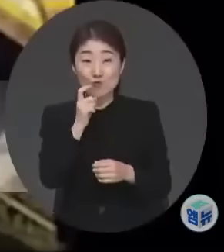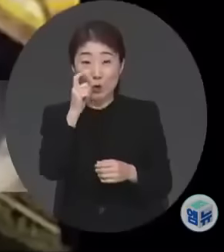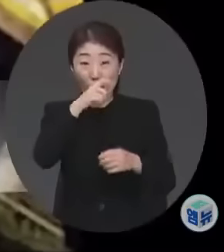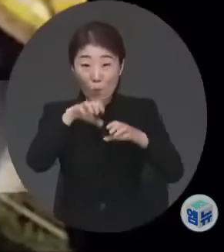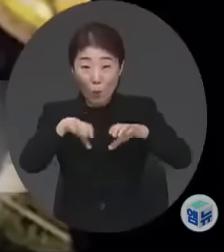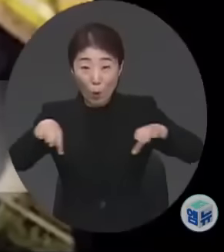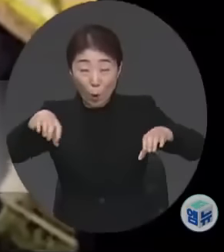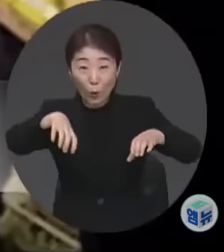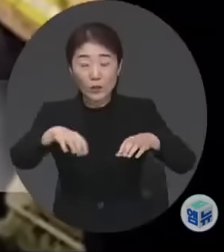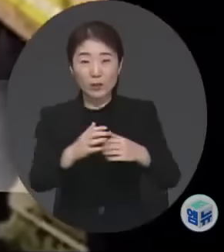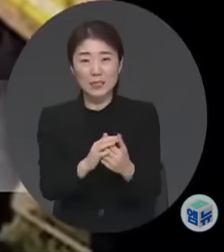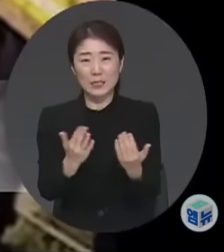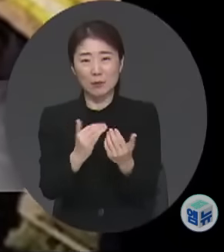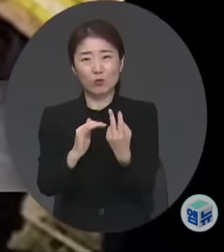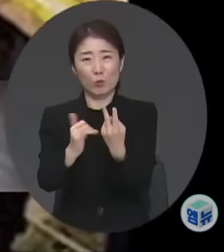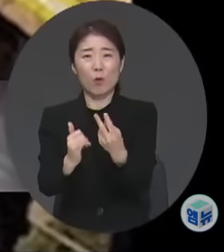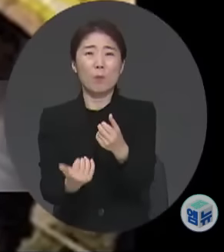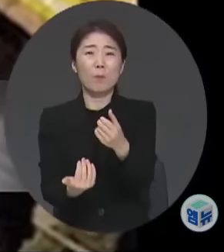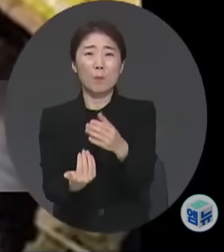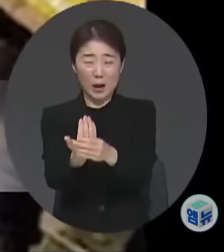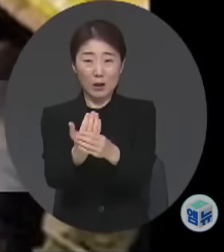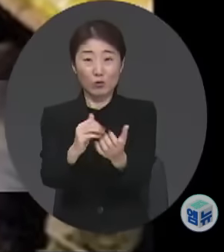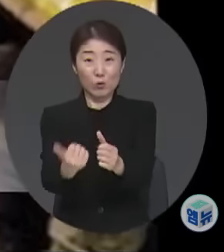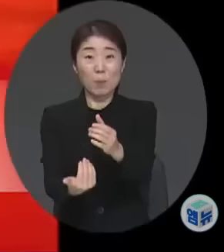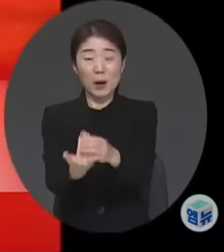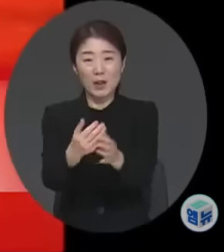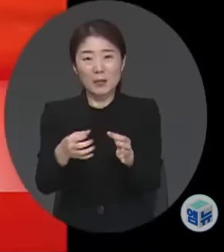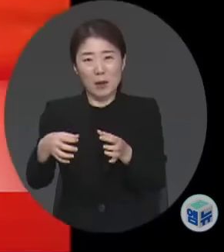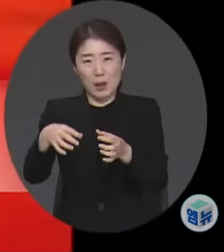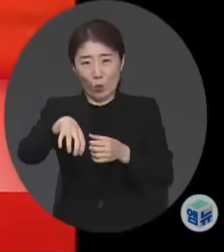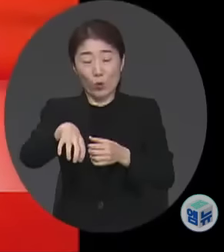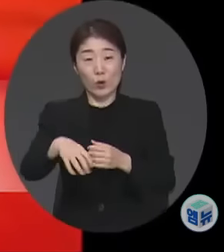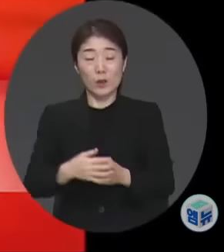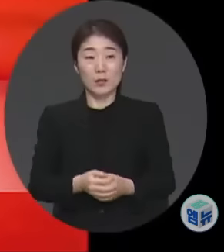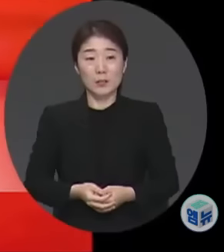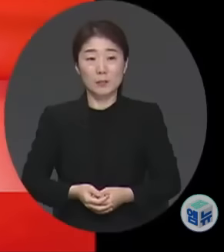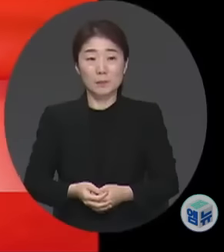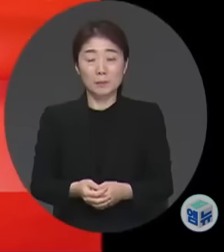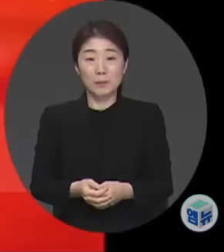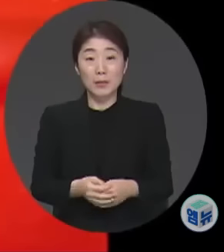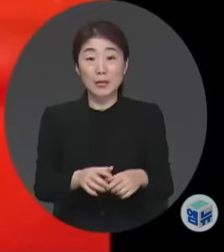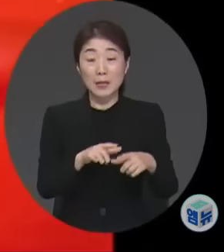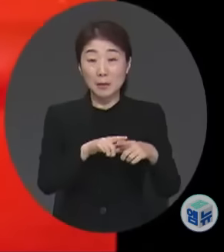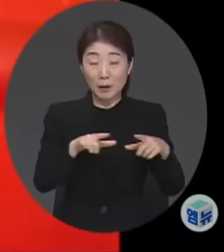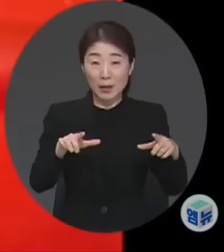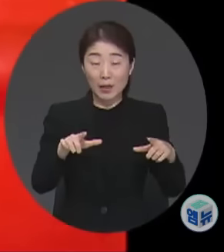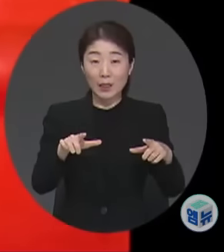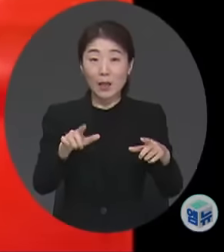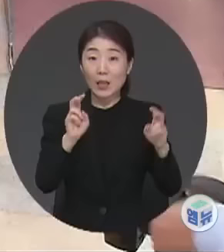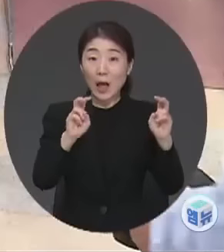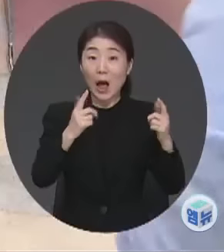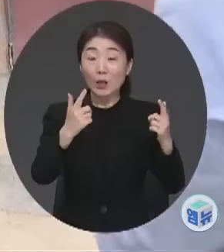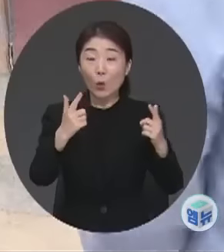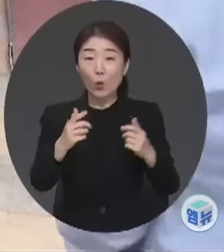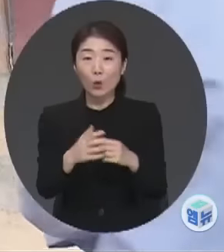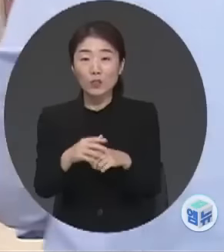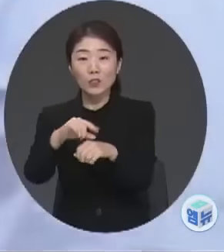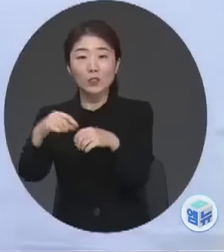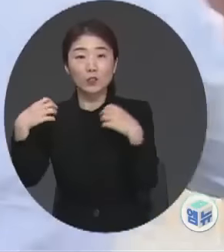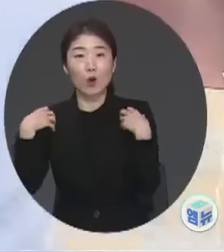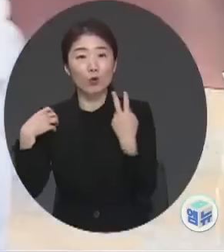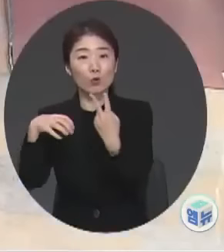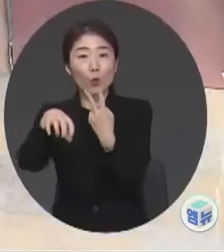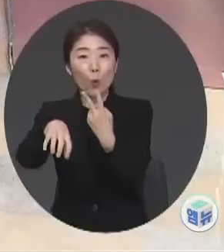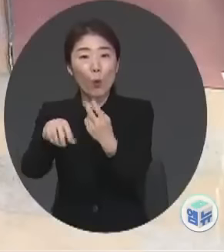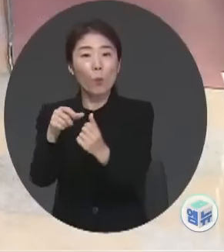명이 숨진 사고가 났던 김해시입니다. 노동계에선 일반 기업이 아닌 지자체 두 곳이 후보로 선정된 건 더욱